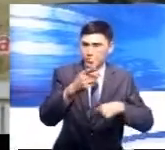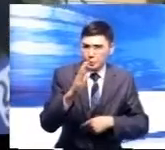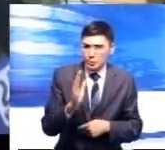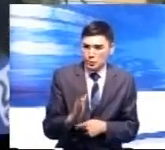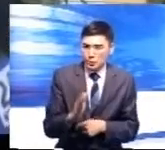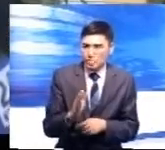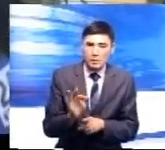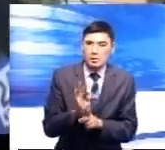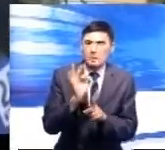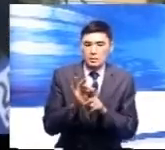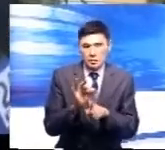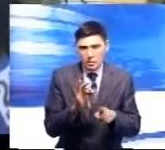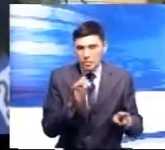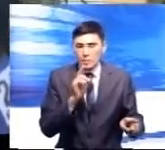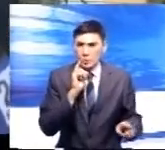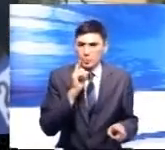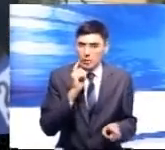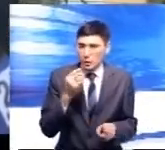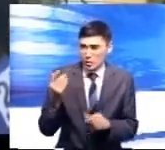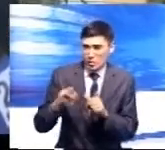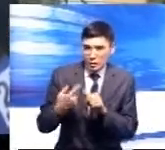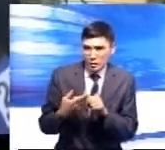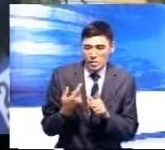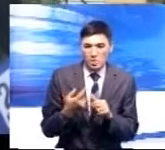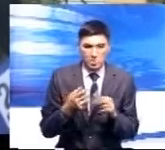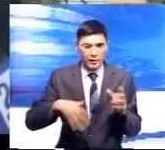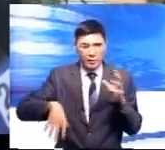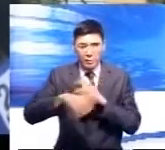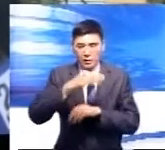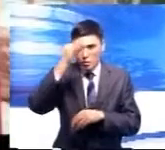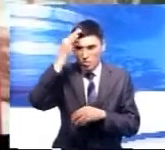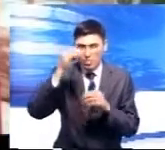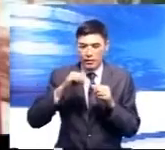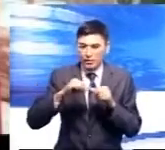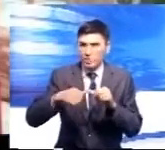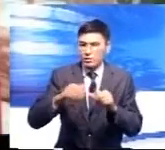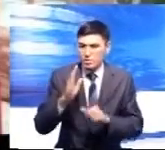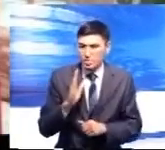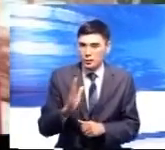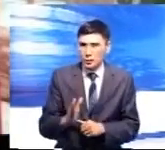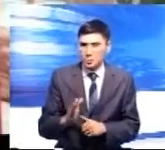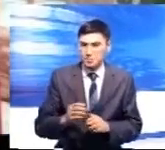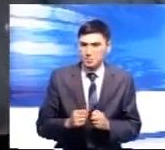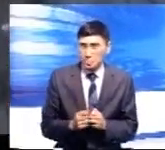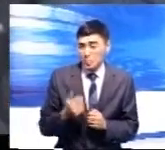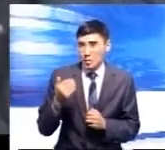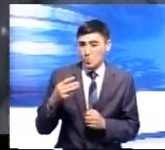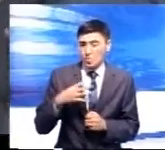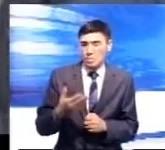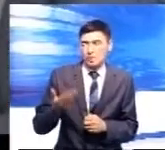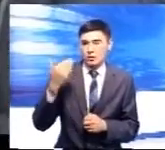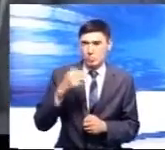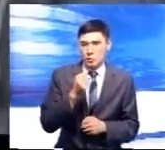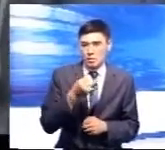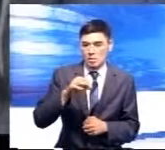все делается для молодежи. Надеюсь, что имя Акына навсегда останется в памяти народа. Его творческие состязания с известными на то